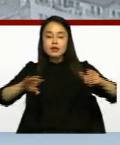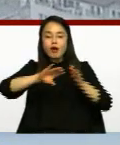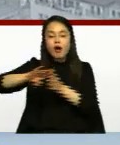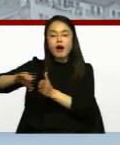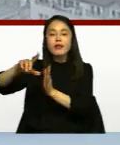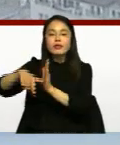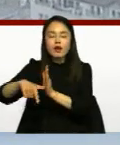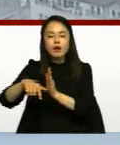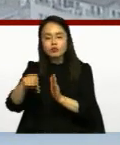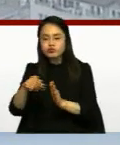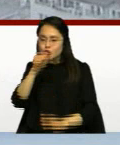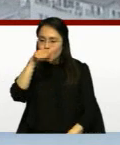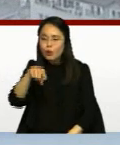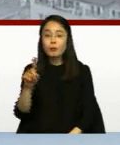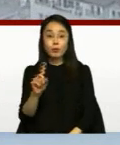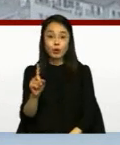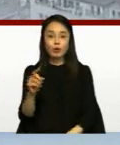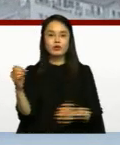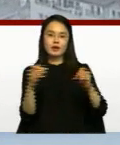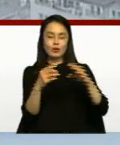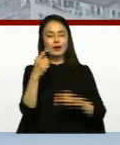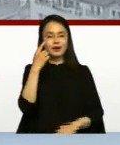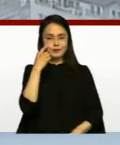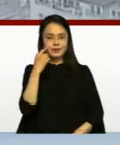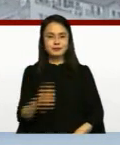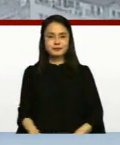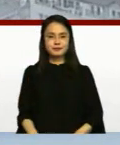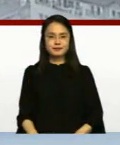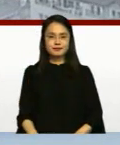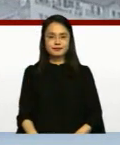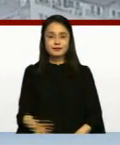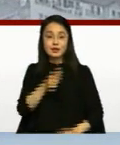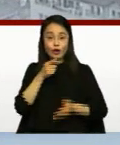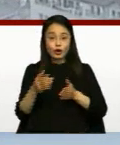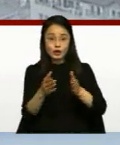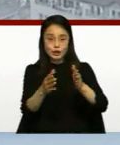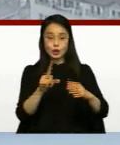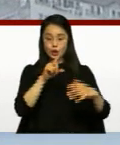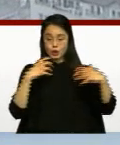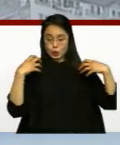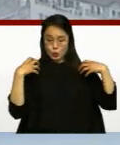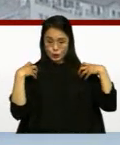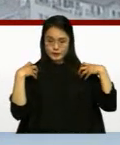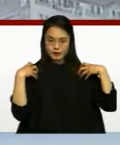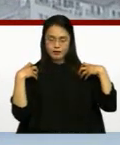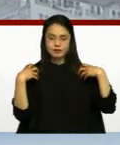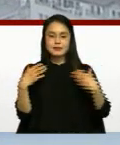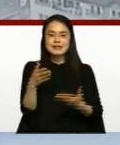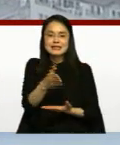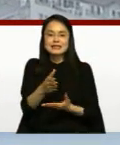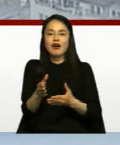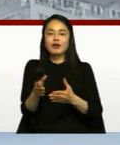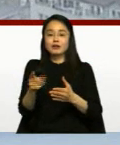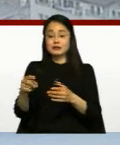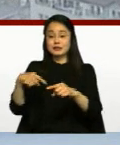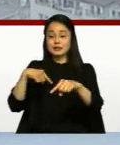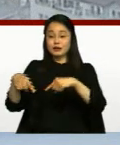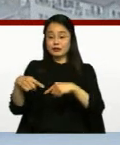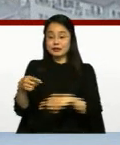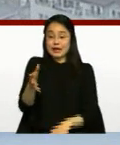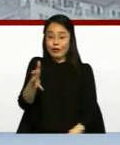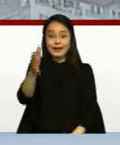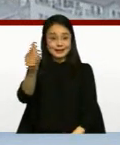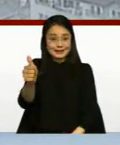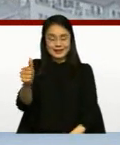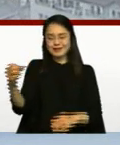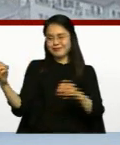말씀 나눠보겠습니다. 경기도청 지역정책과 심영린 팀장과 전화 연결됐습니다. 팀장님, 안녕하십니까? 네,